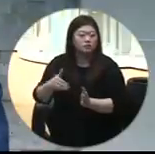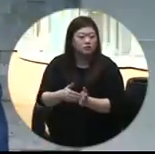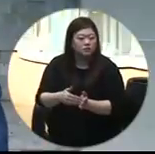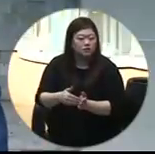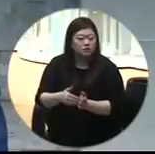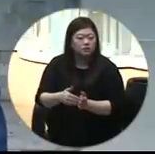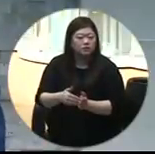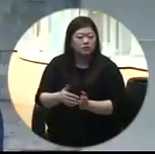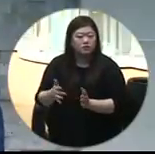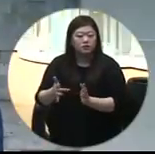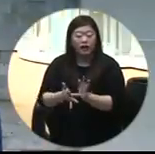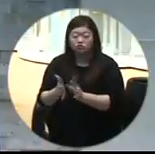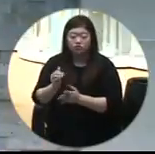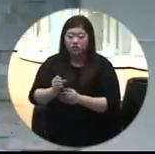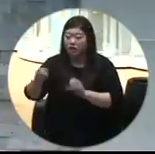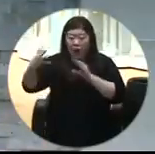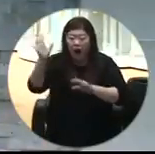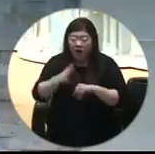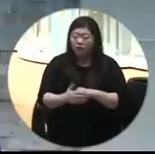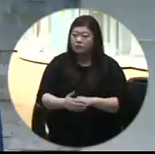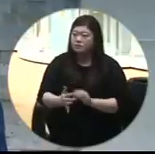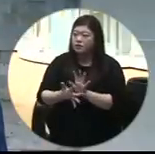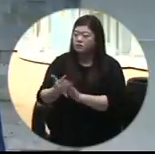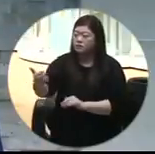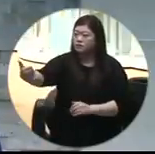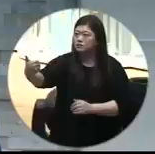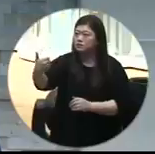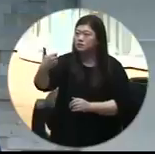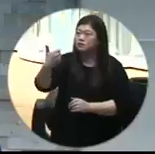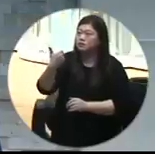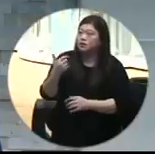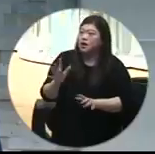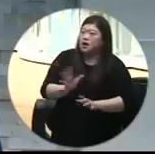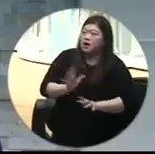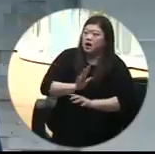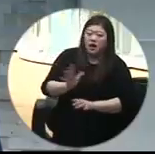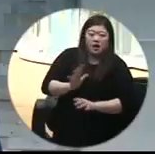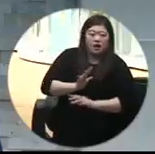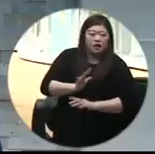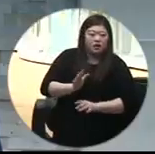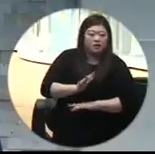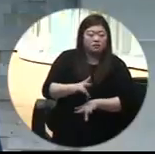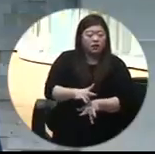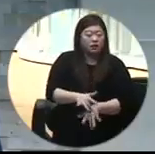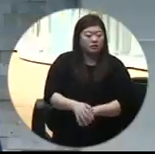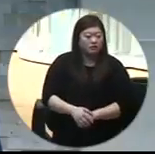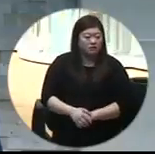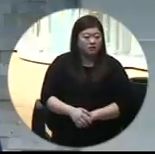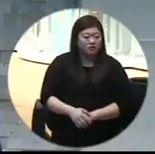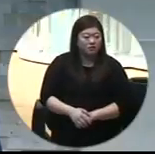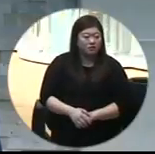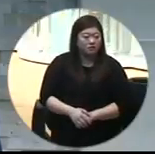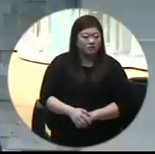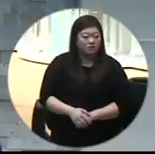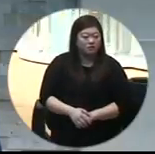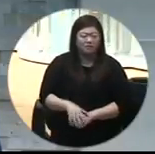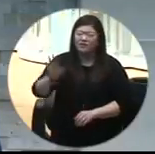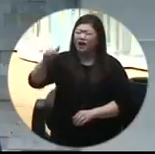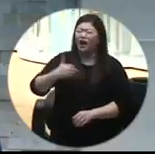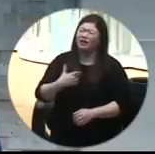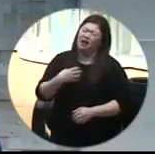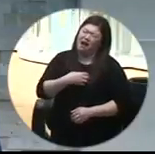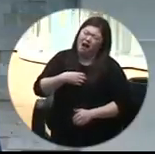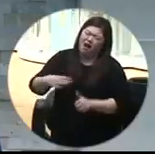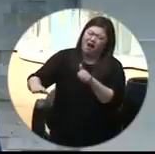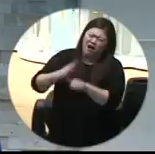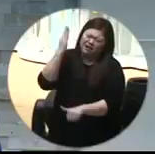예수님께서 보자마자 이렇게 벌벌 떨면서 자기들이 고백을 하잖아요. 소리를 지르 자신을 괴롭게 하지